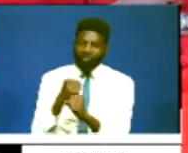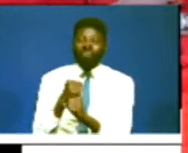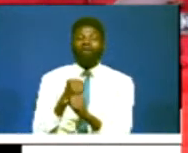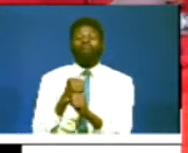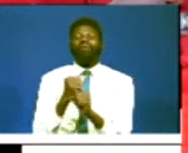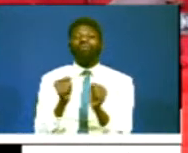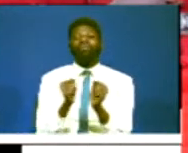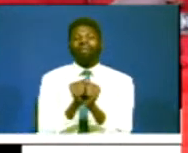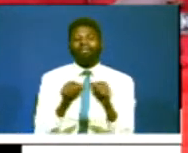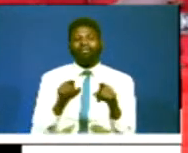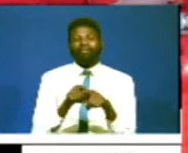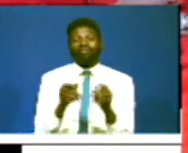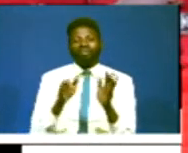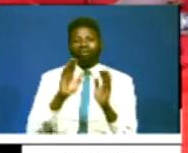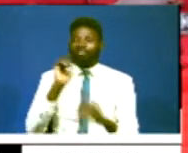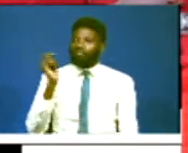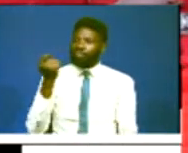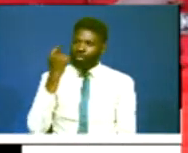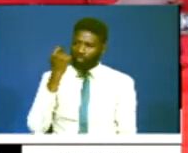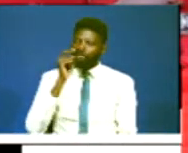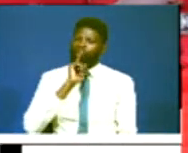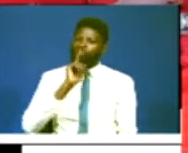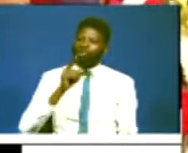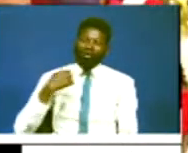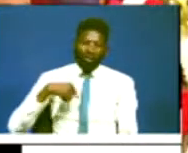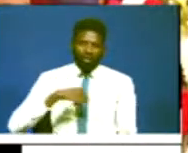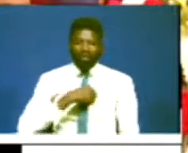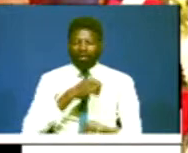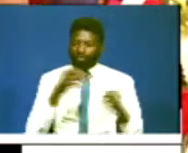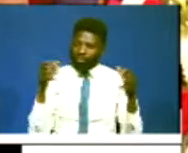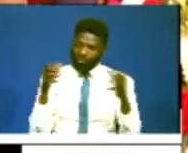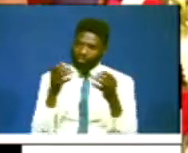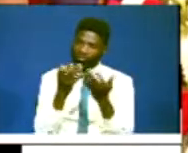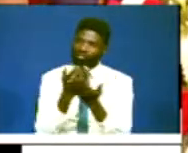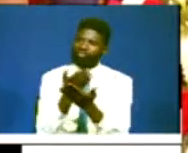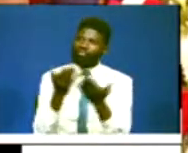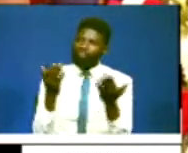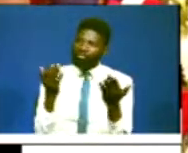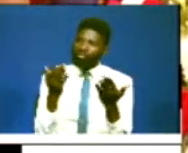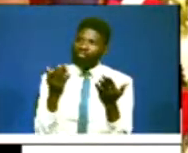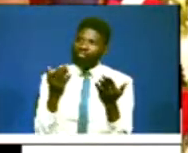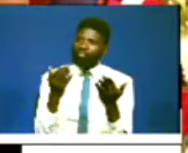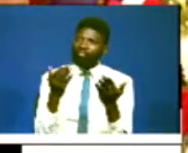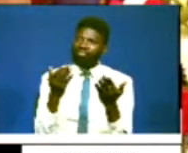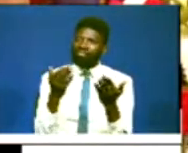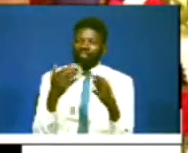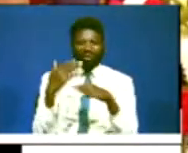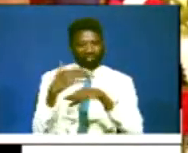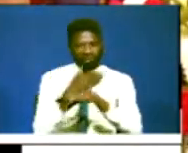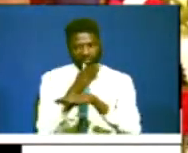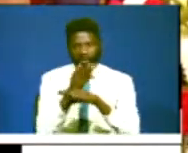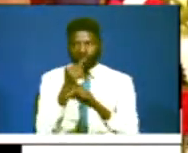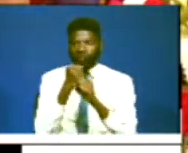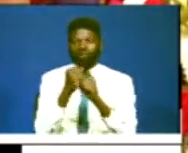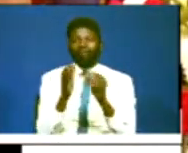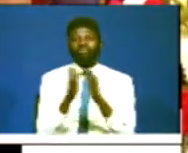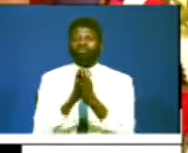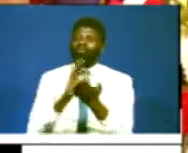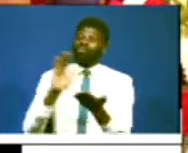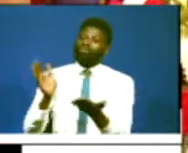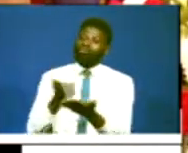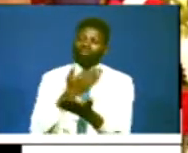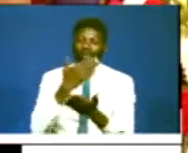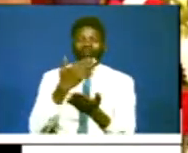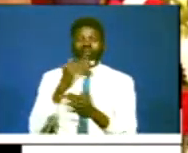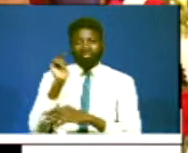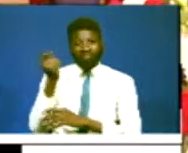ametuagiza. Kung'ang'ana na hii watu. Hii makatel. Na rais wewe utuchunge. Hii watu ni